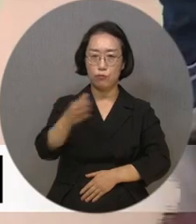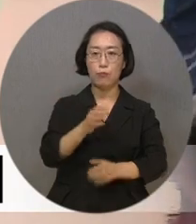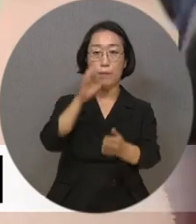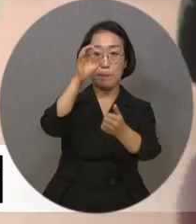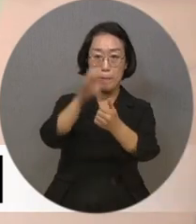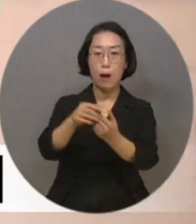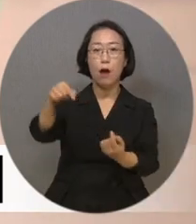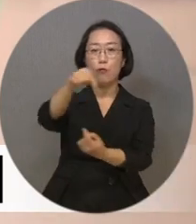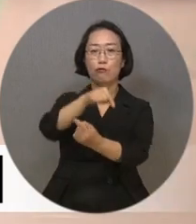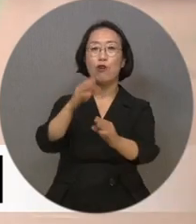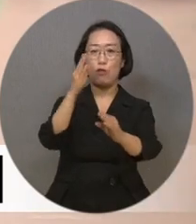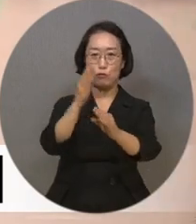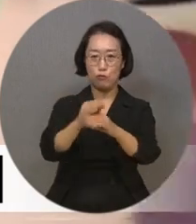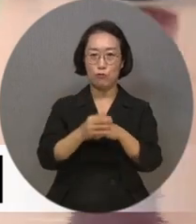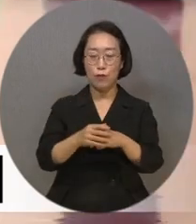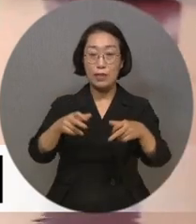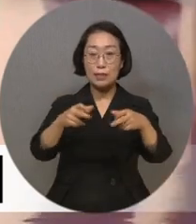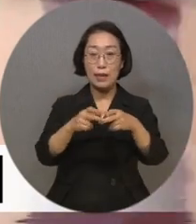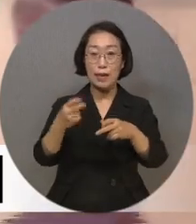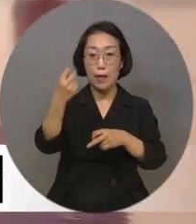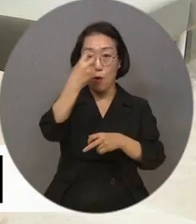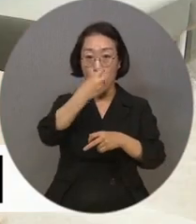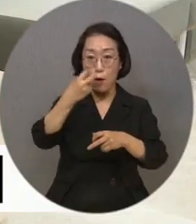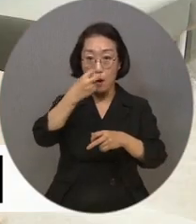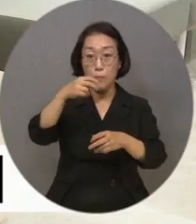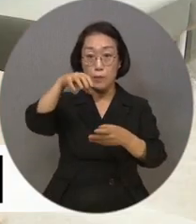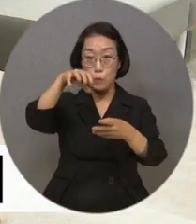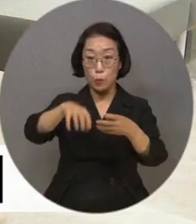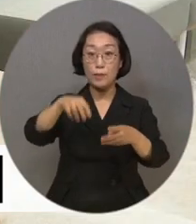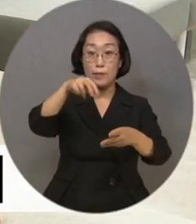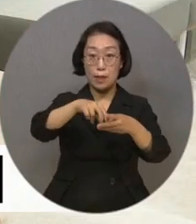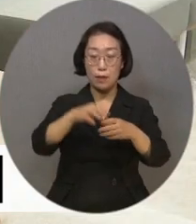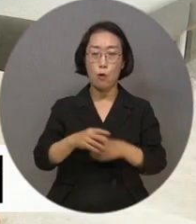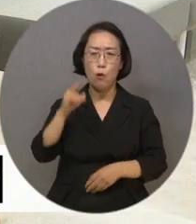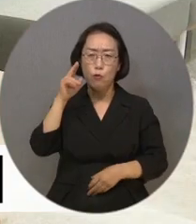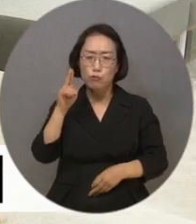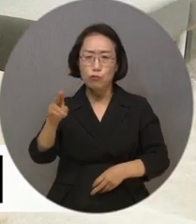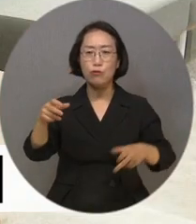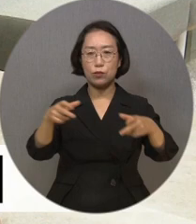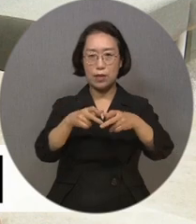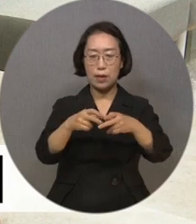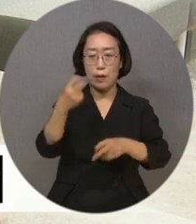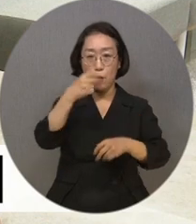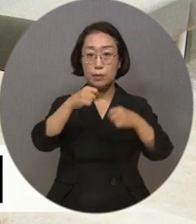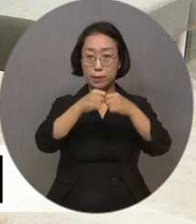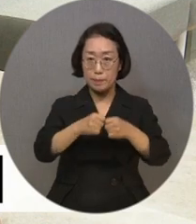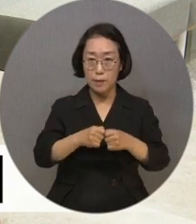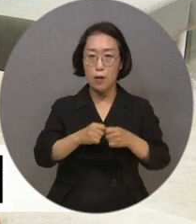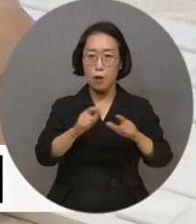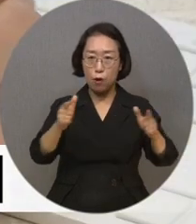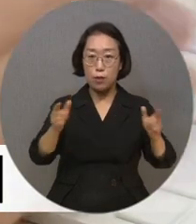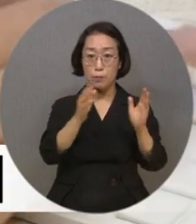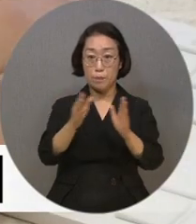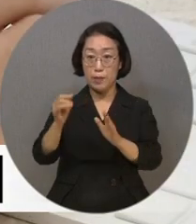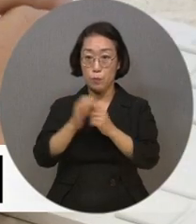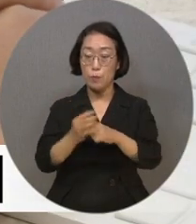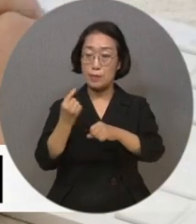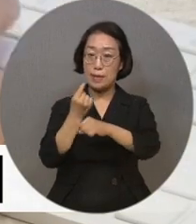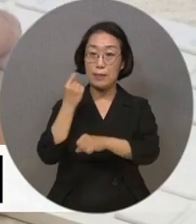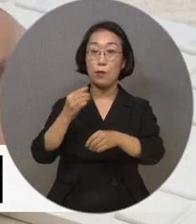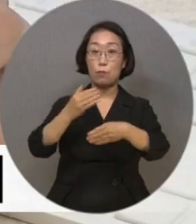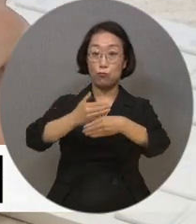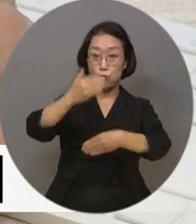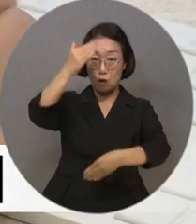운영하고 있습니다. 장애인 건강검진센터는 중증장애인 편의시설과 검진 장비를 갖추고 지난해 문을